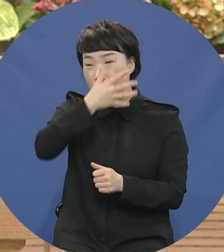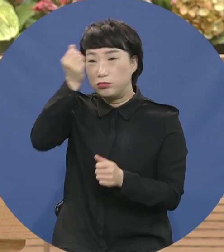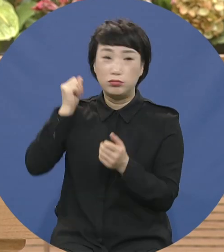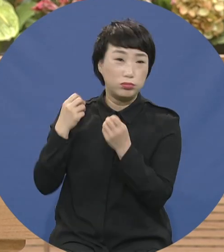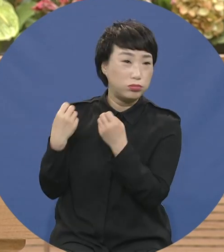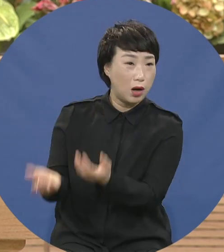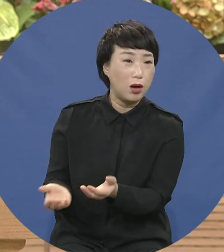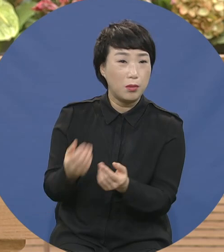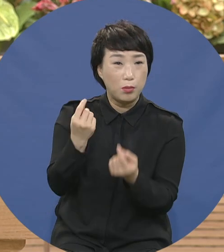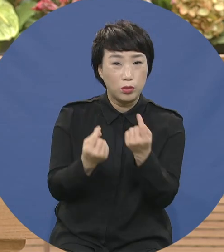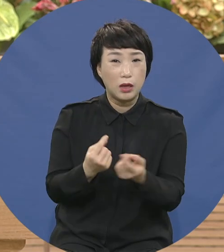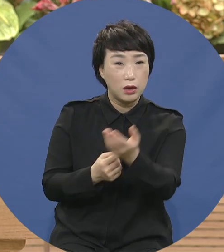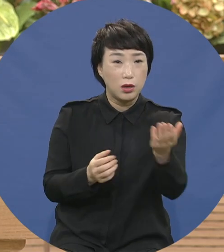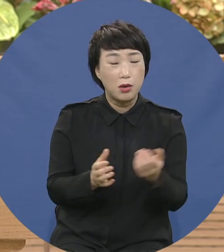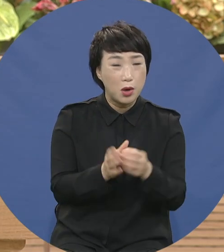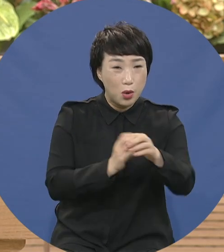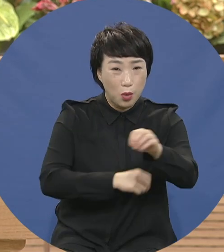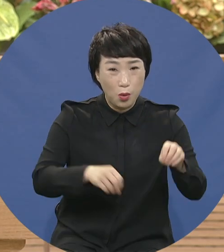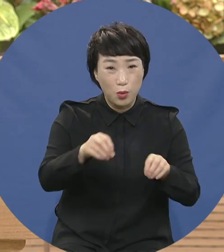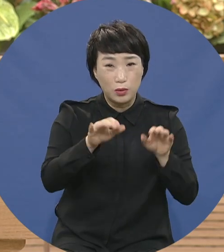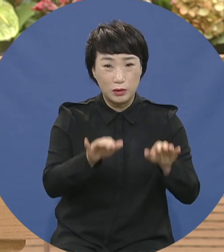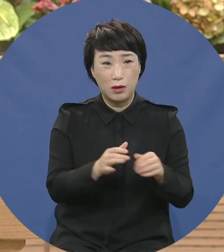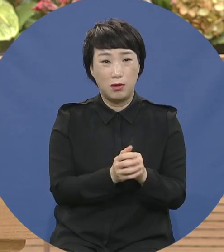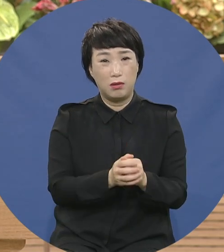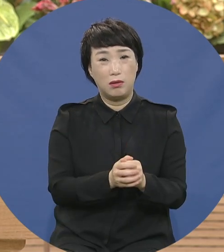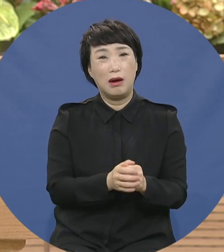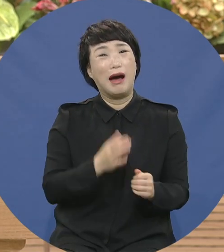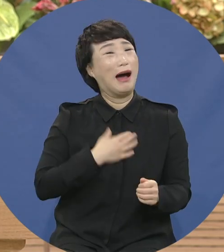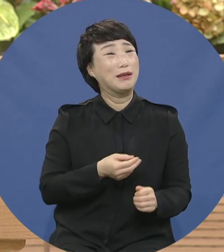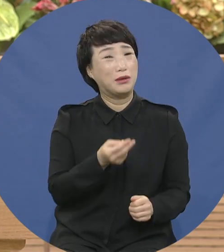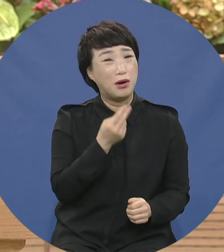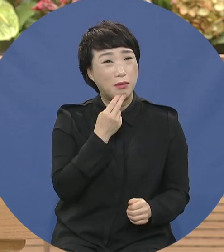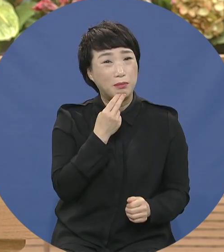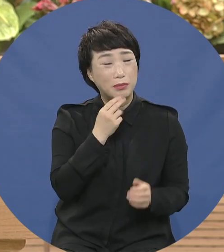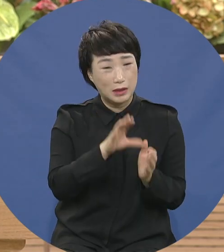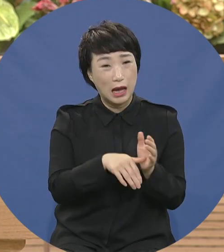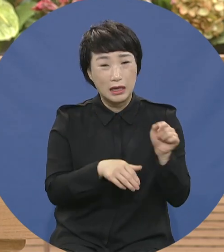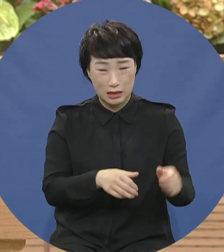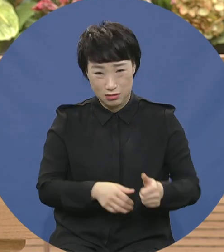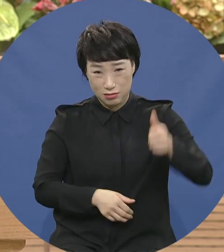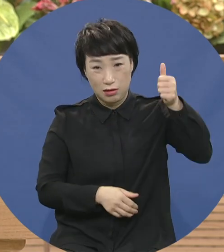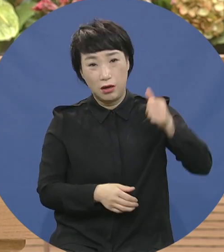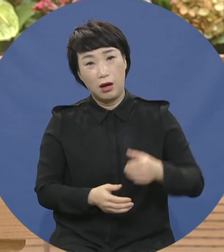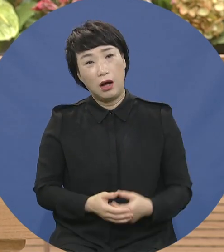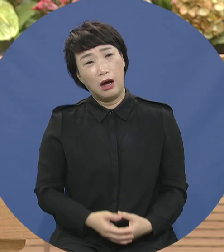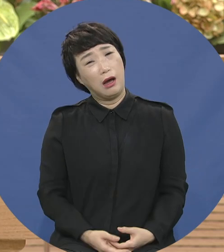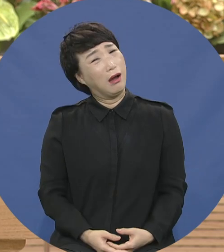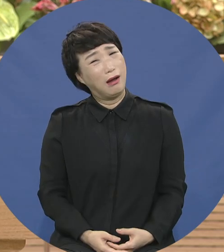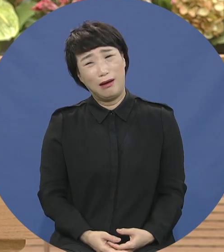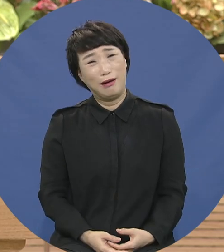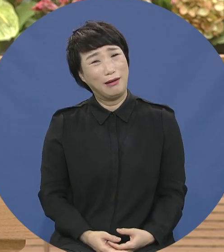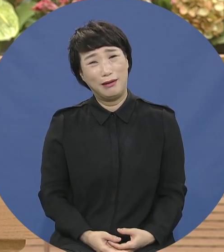저버리는 것보다 차라리 알지 못하는 것이 낫다. 응?